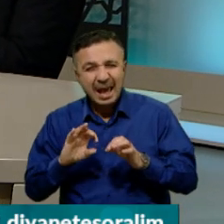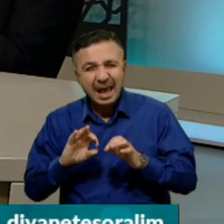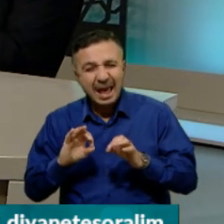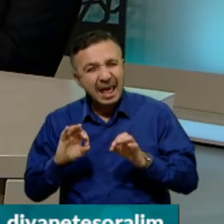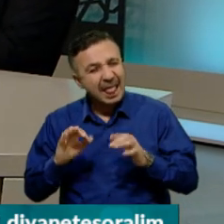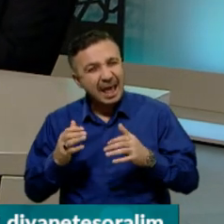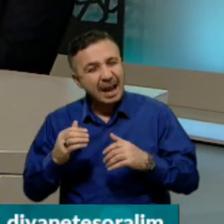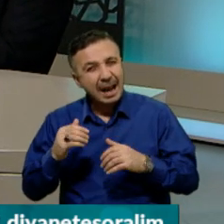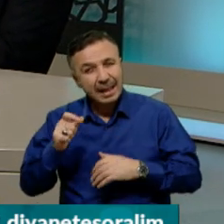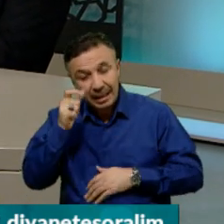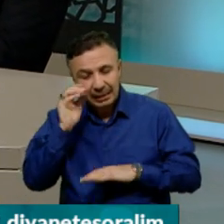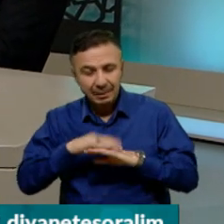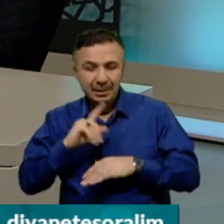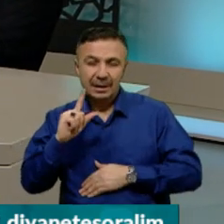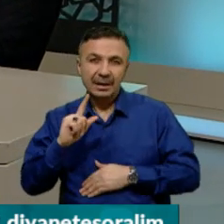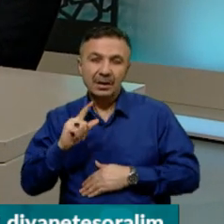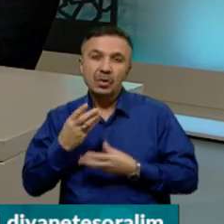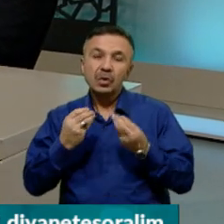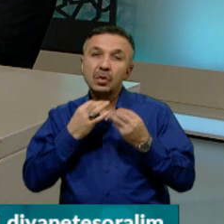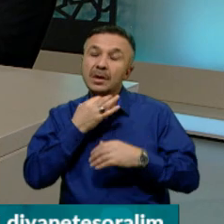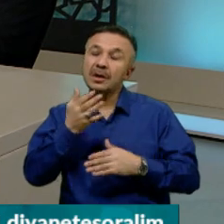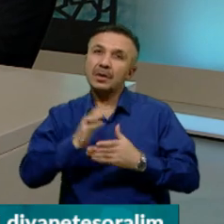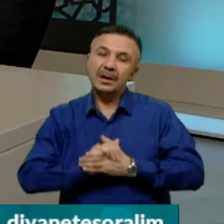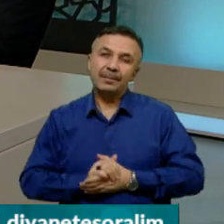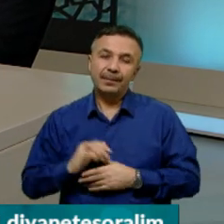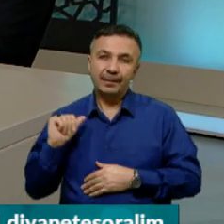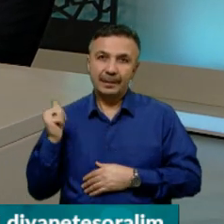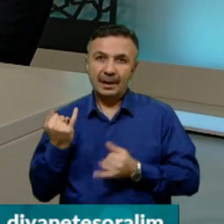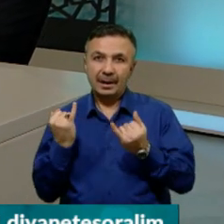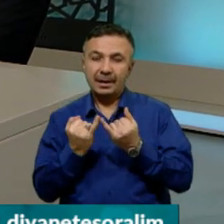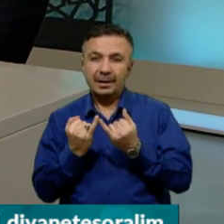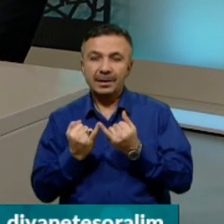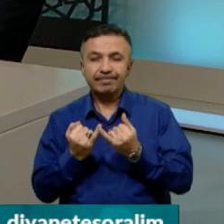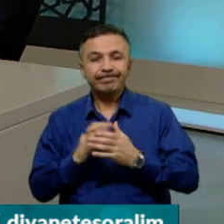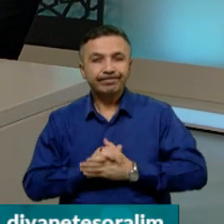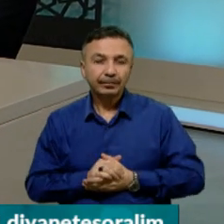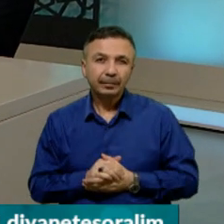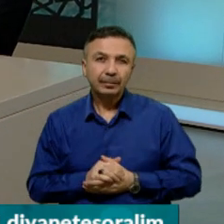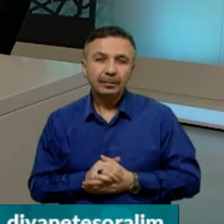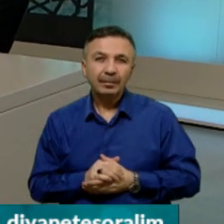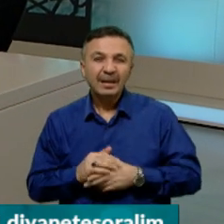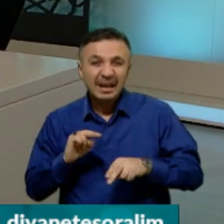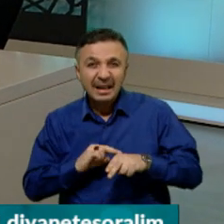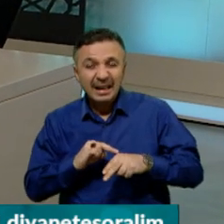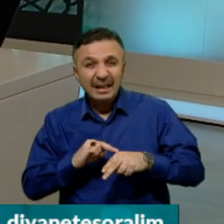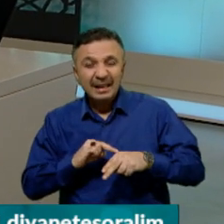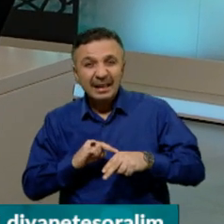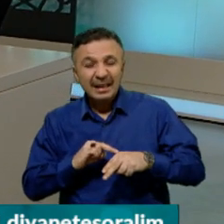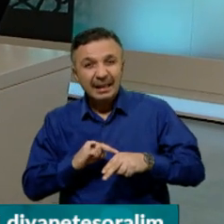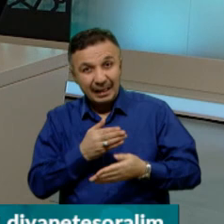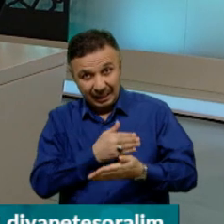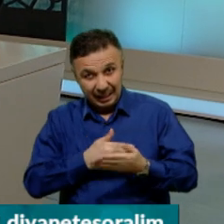Oradan başlayalım Çok teşekkür ederim değerli kardeşim değerli hocam sağ kredi kartı ve